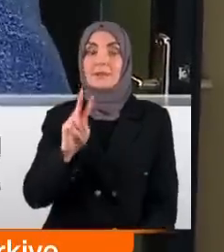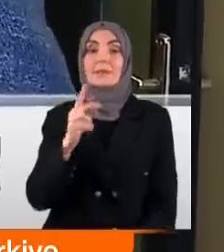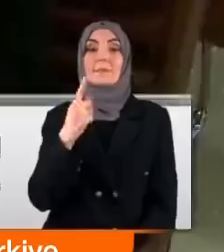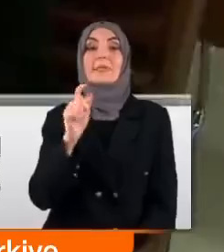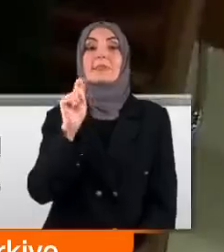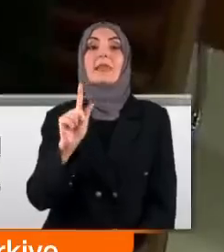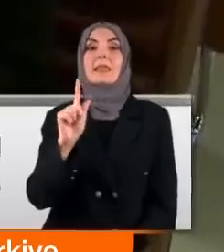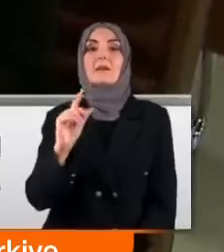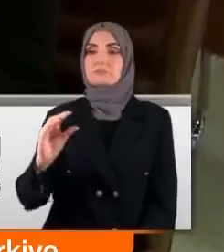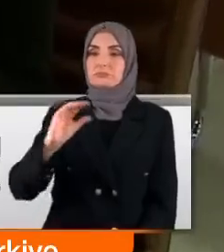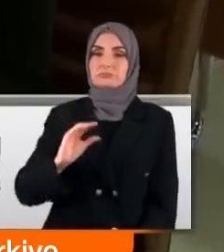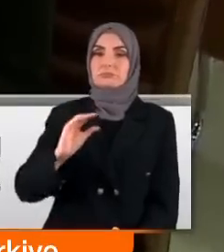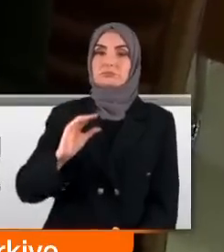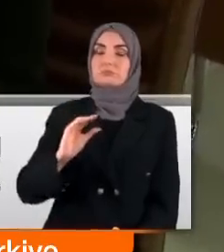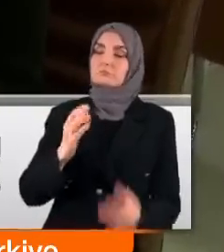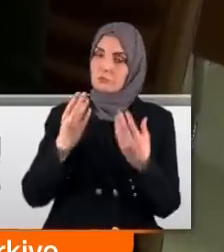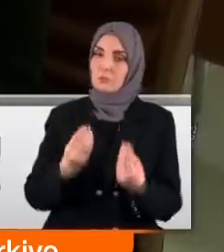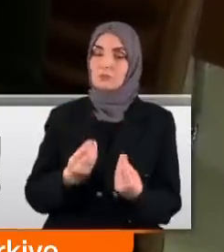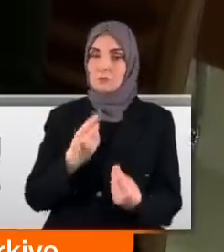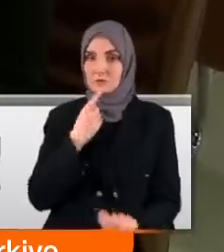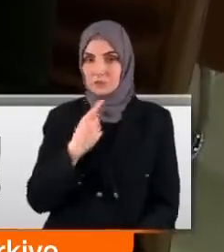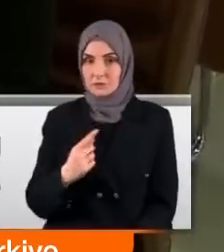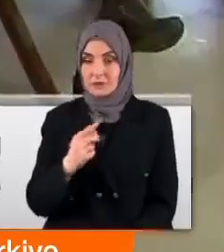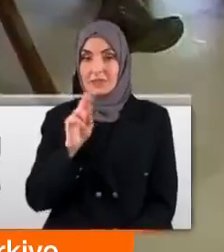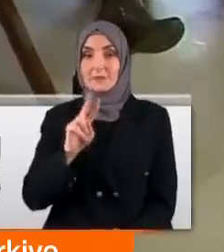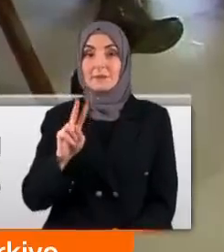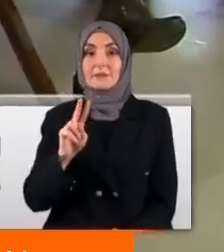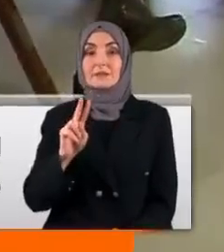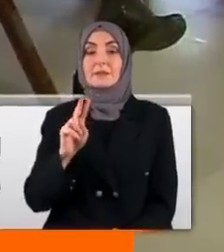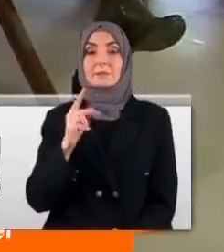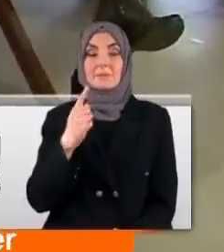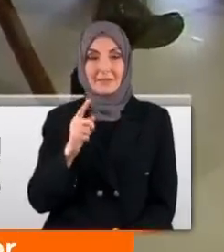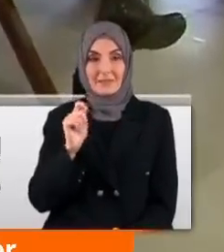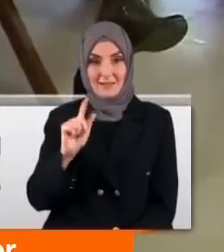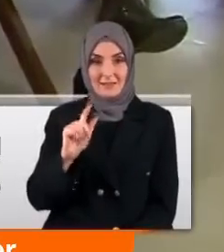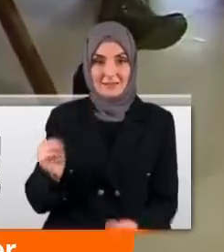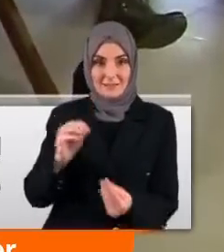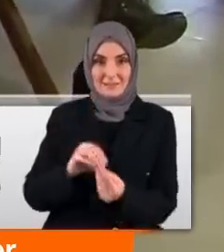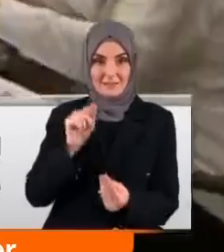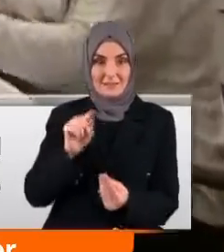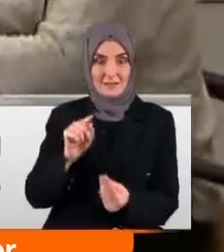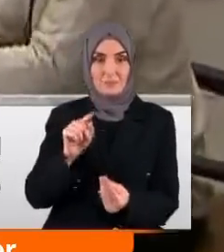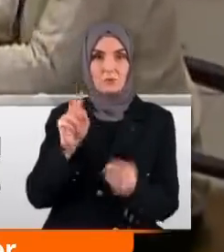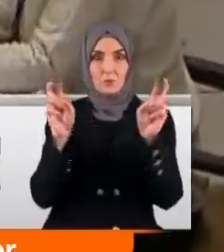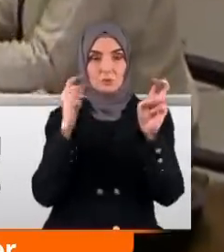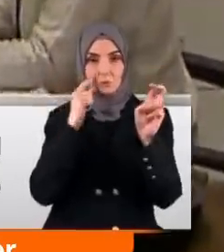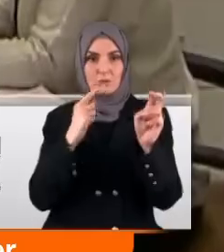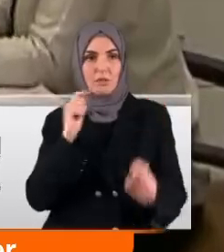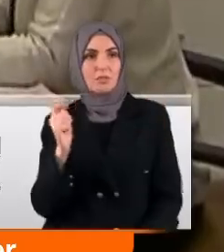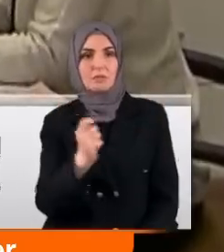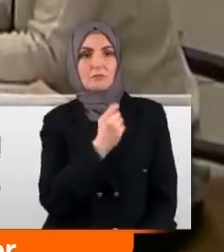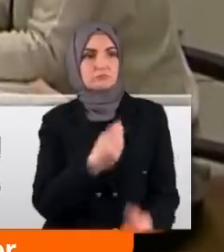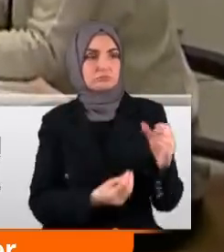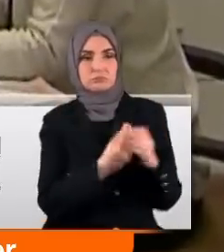olarak girecek. Memur zammı ile ilgili bir iddia ortaya atıldı, kısa sürede de yayıldı. Erdoğan'ın açıklaması çok